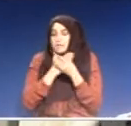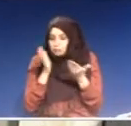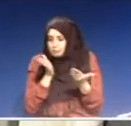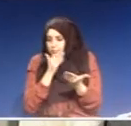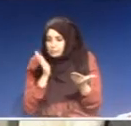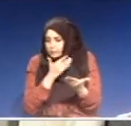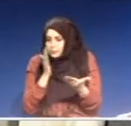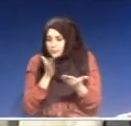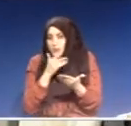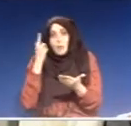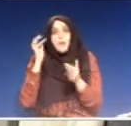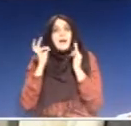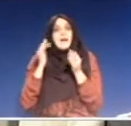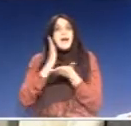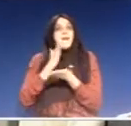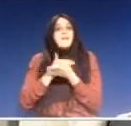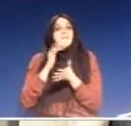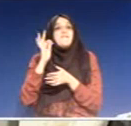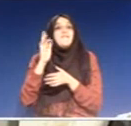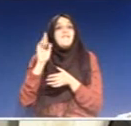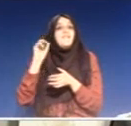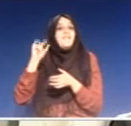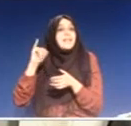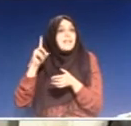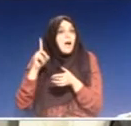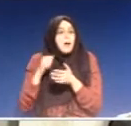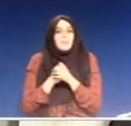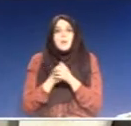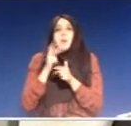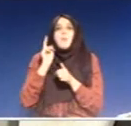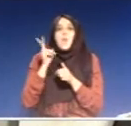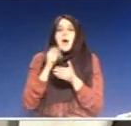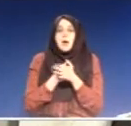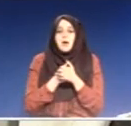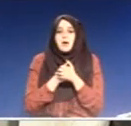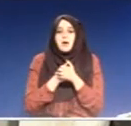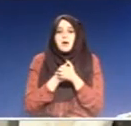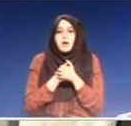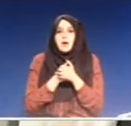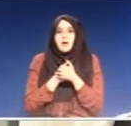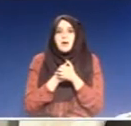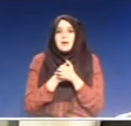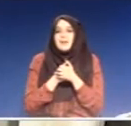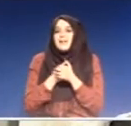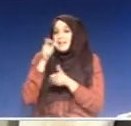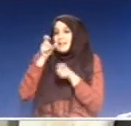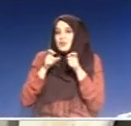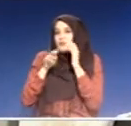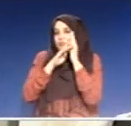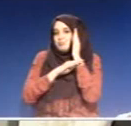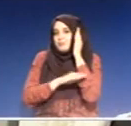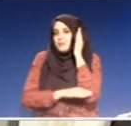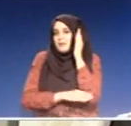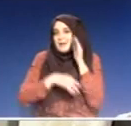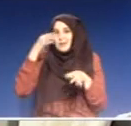منها موضوع الفريضة مثلا، لأن هناك علاقة وطيدة بين يعني مساعدي القضاء.